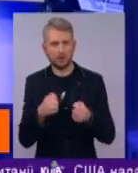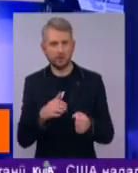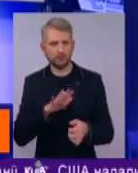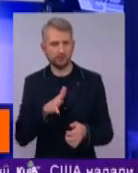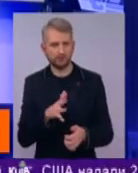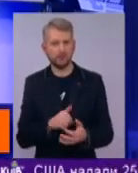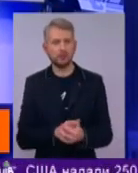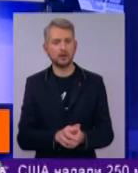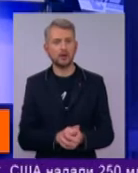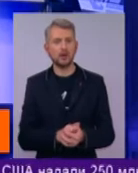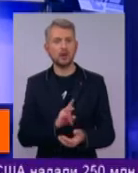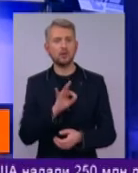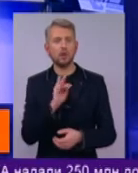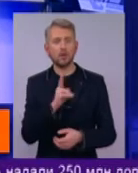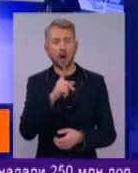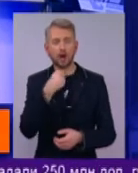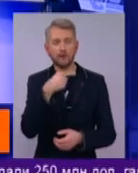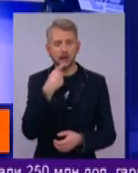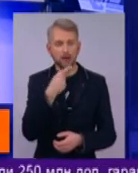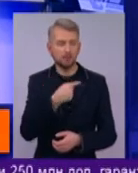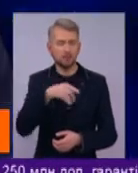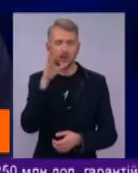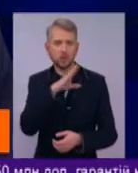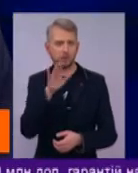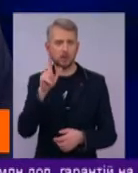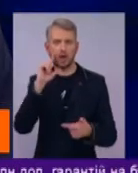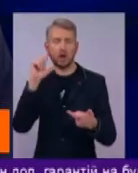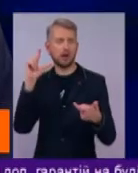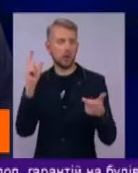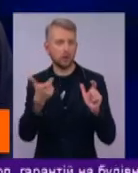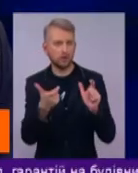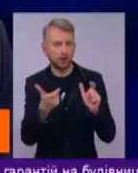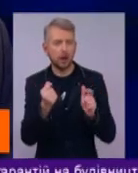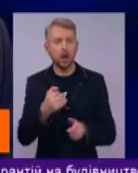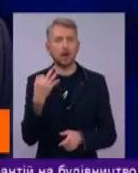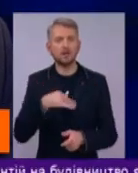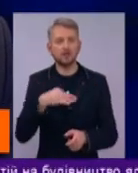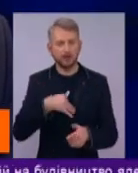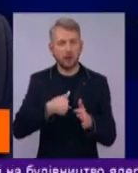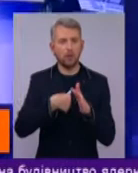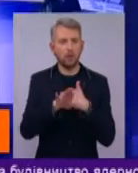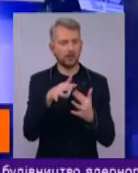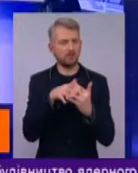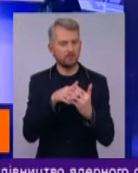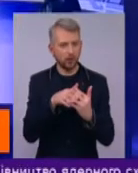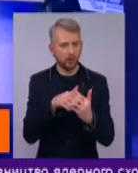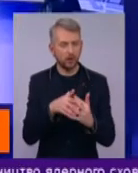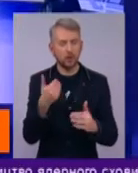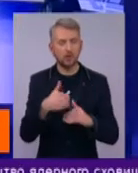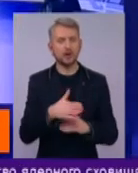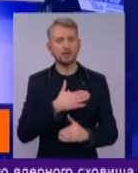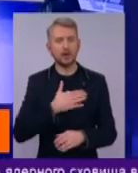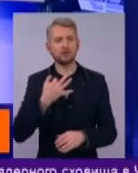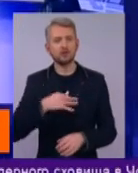но, как говорят, мы не успели оглянуться, а сыновья уходят в бой. Уже наши